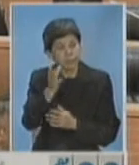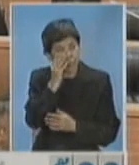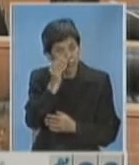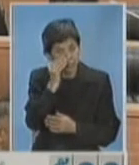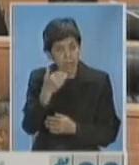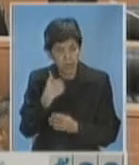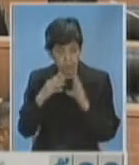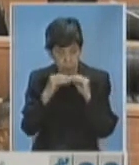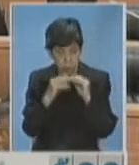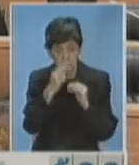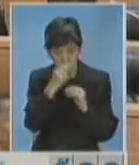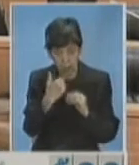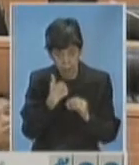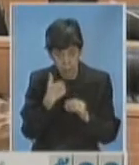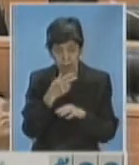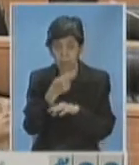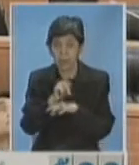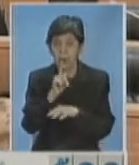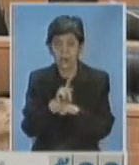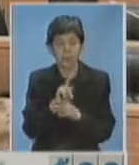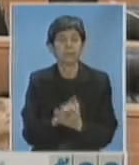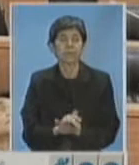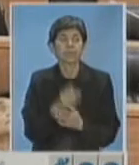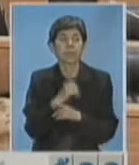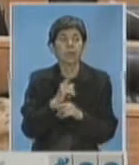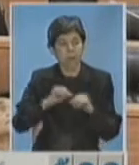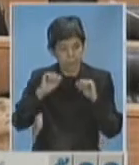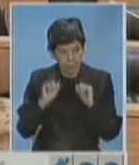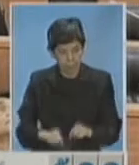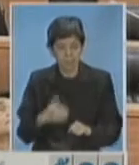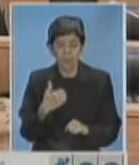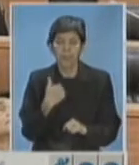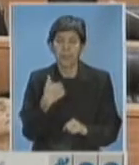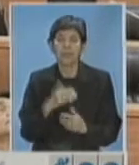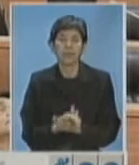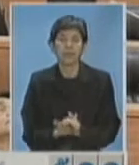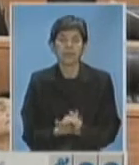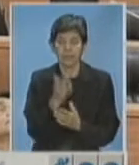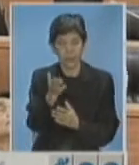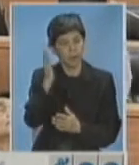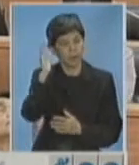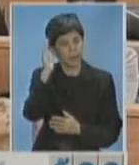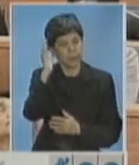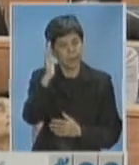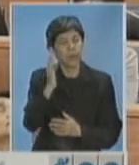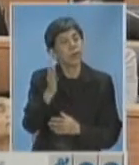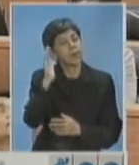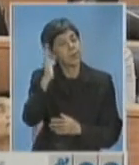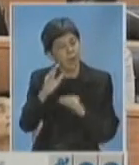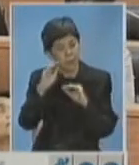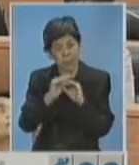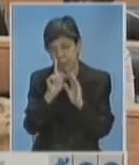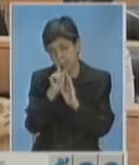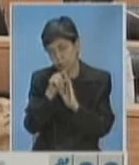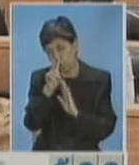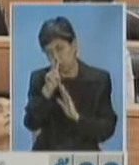ามการประชุมจะพบว่าท่านประธานได้ใช้การวินิจฉัยแล้วว่าจะให้ท่านผู้ที่กำลังอภิปรายเพิ่มอีก2น